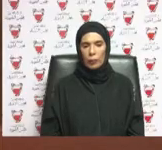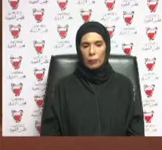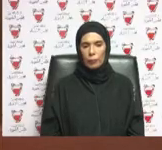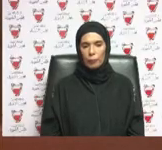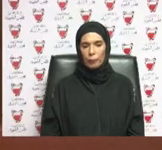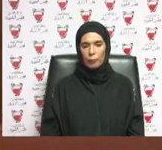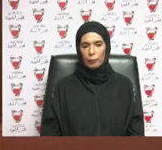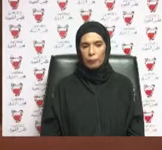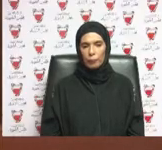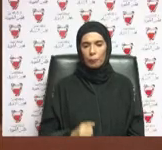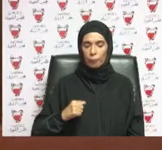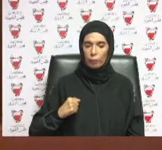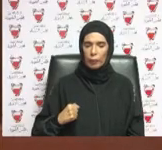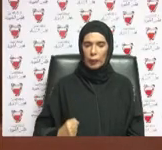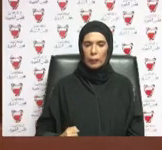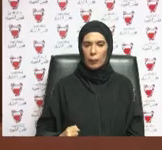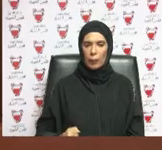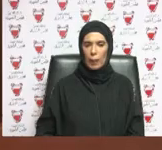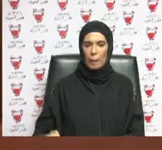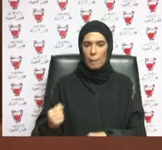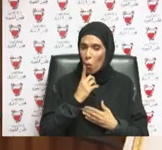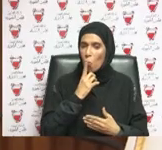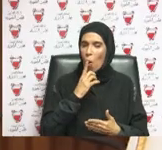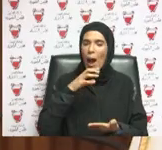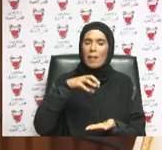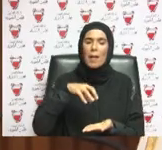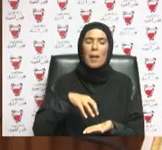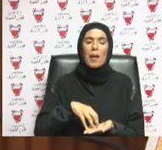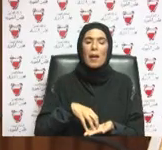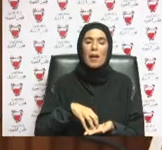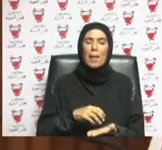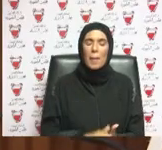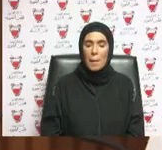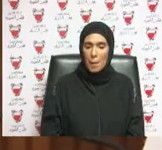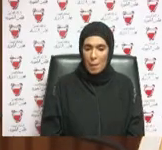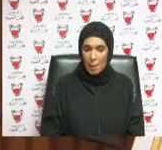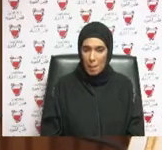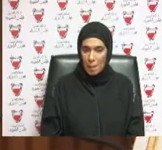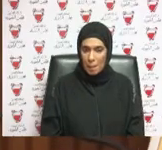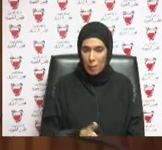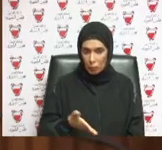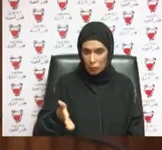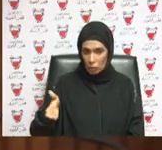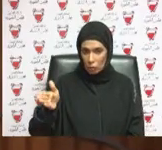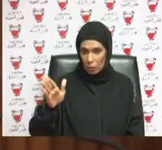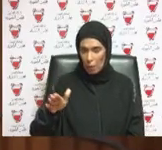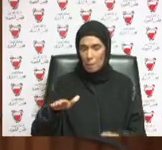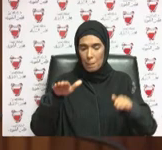شعرنا أنه لنا في المحرق، ولكن عندما كنا نذهب إلى